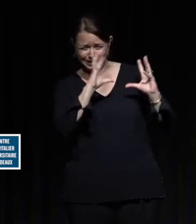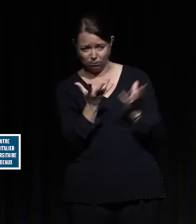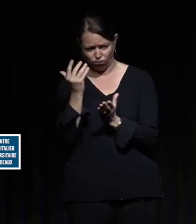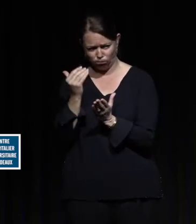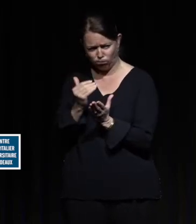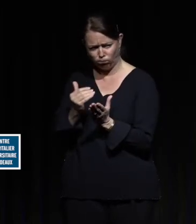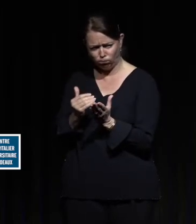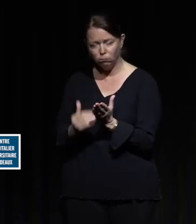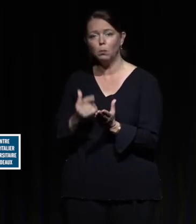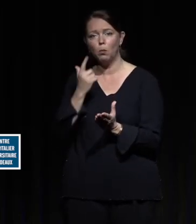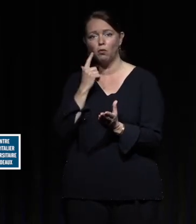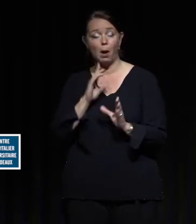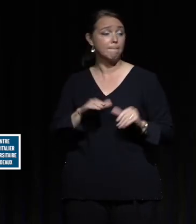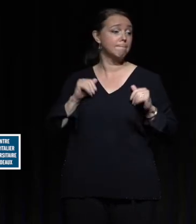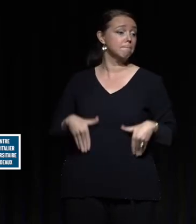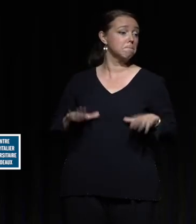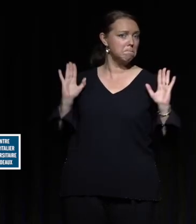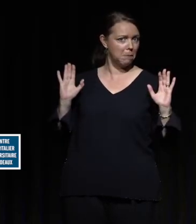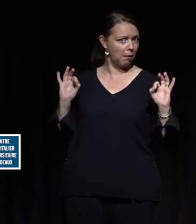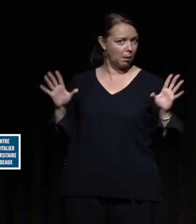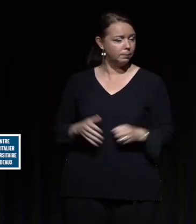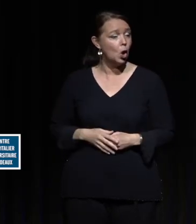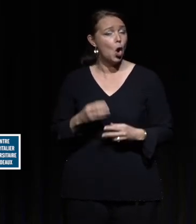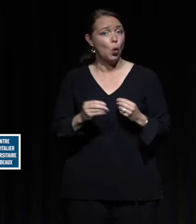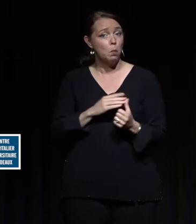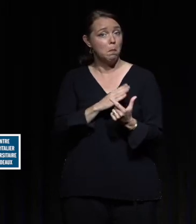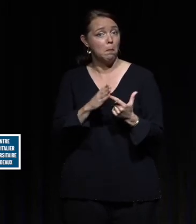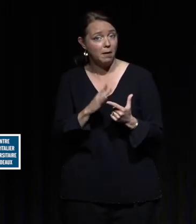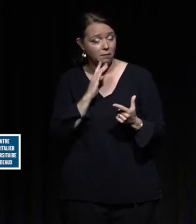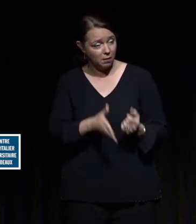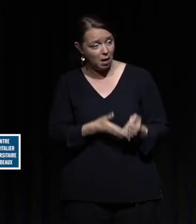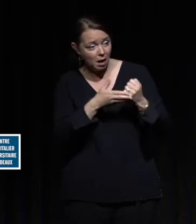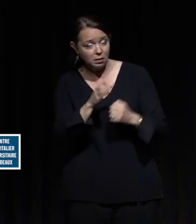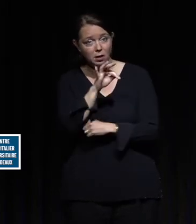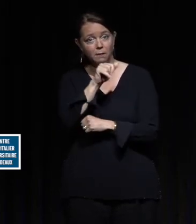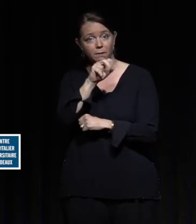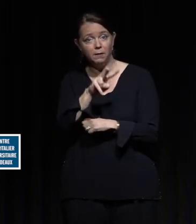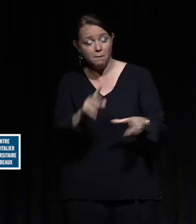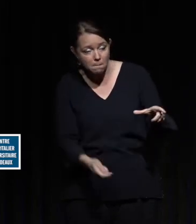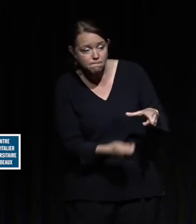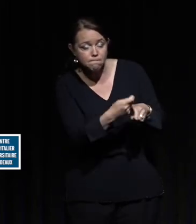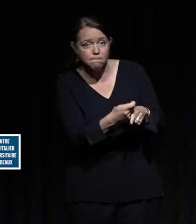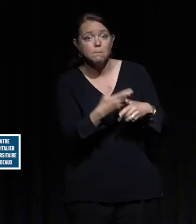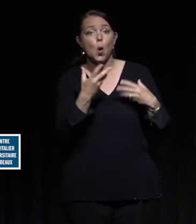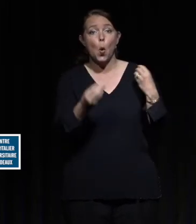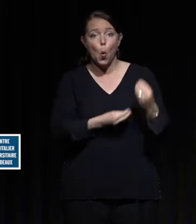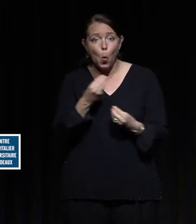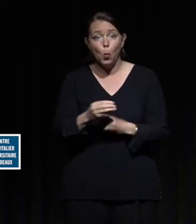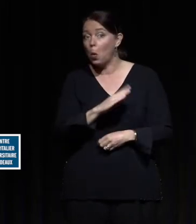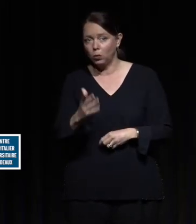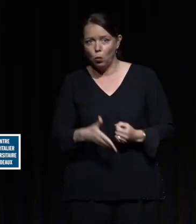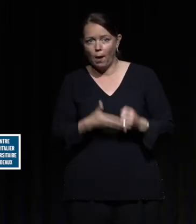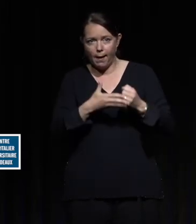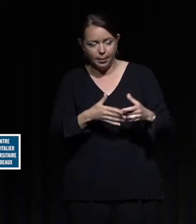va vers une abstention, vers une assistance médicale à la procréation de type insémination ou fécondation in vitro, ou si on va vers un